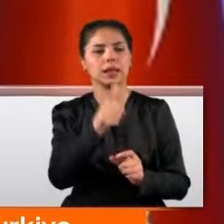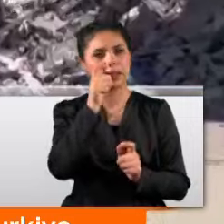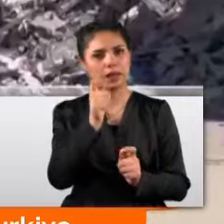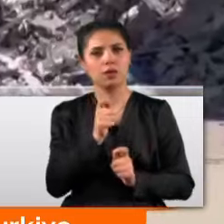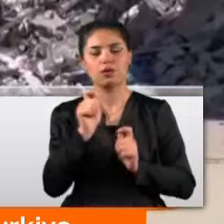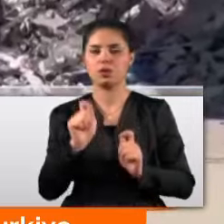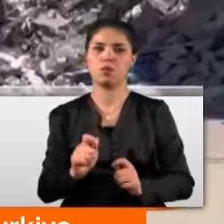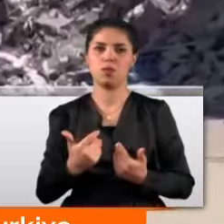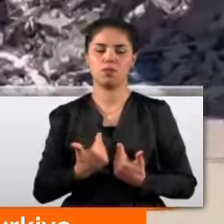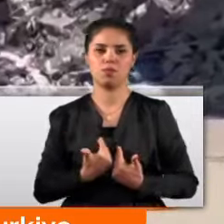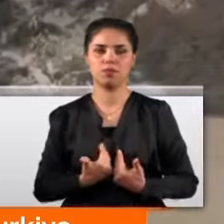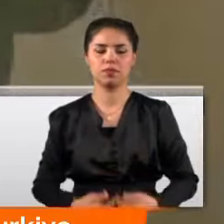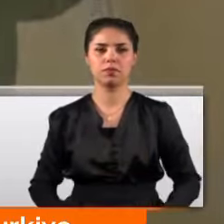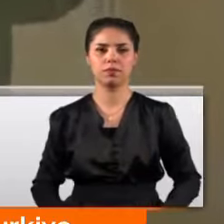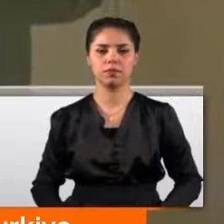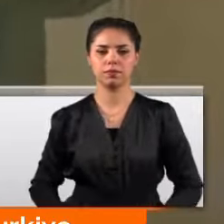çekti.